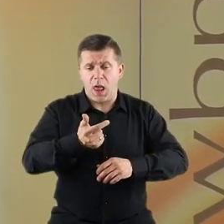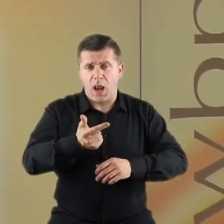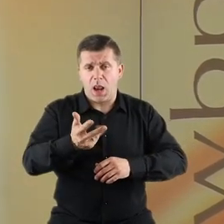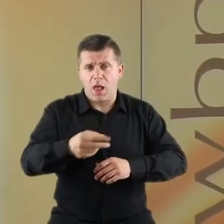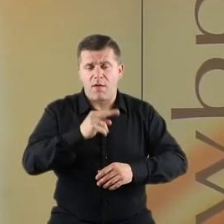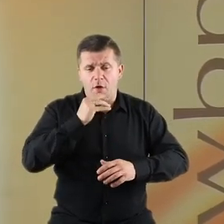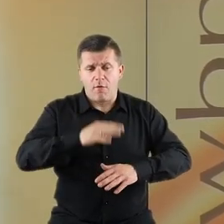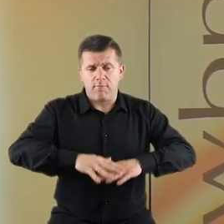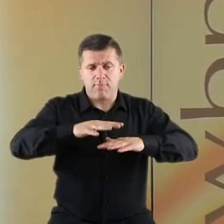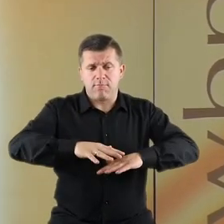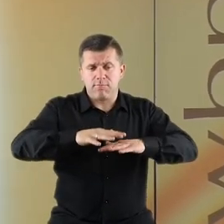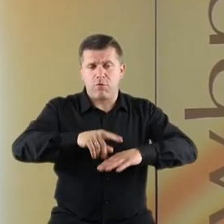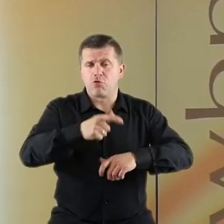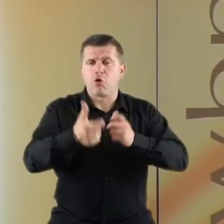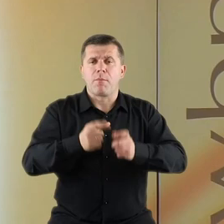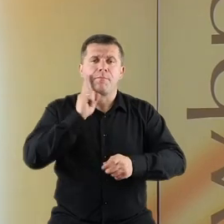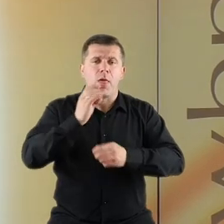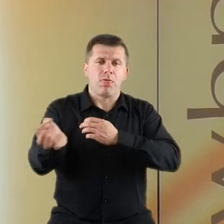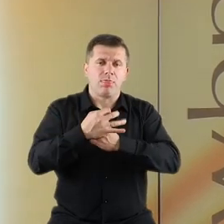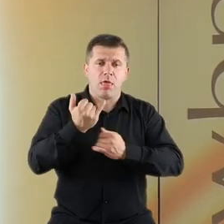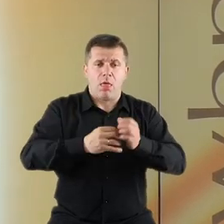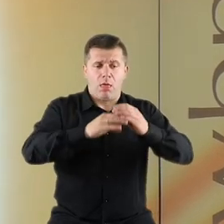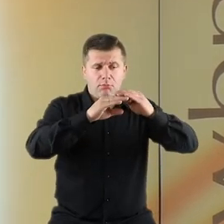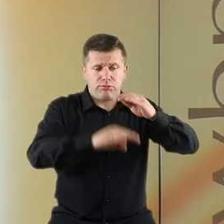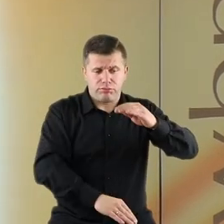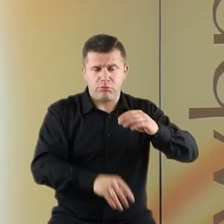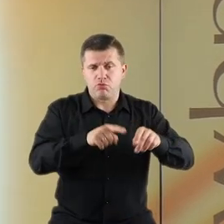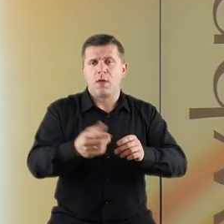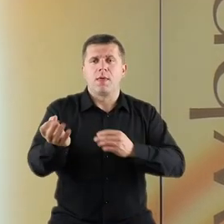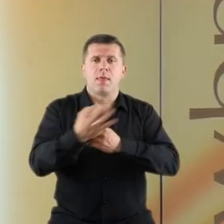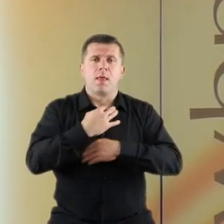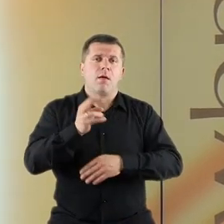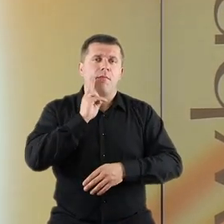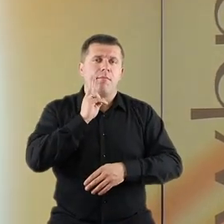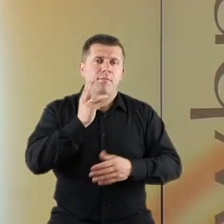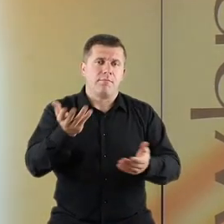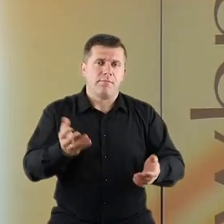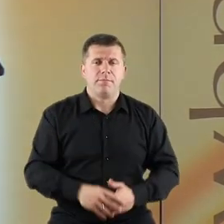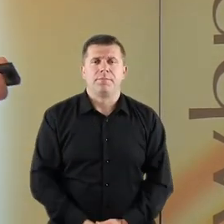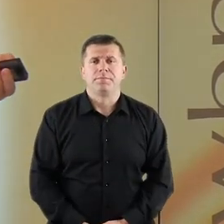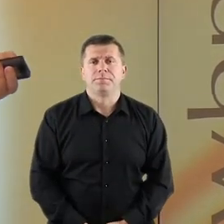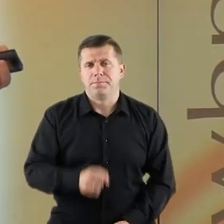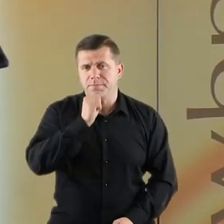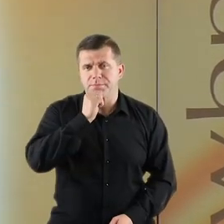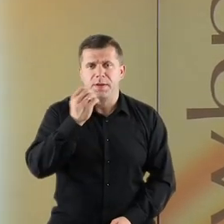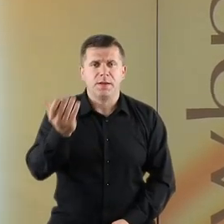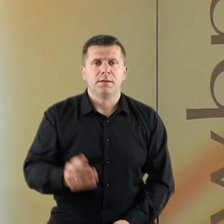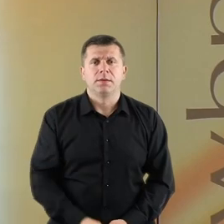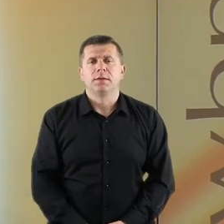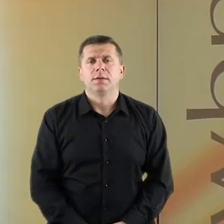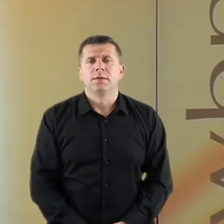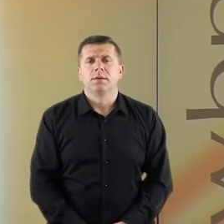mężczyzna skoro opadają na dno dała uroki baba Oczywiście tutaj